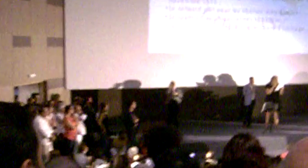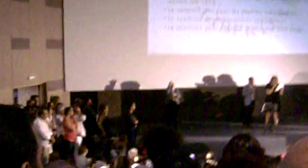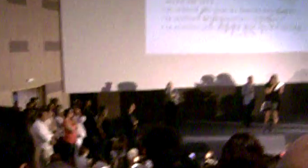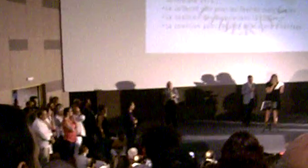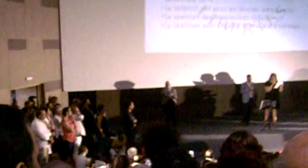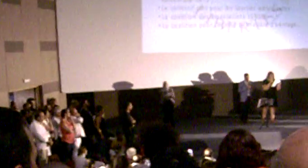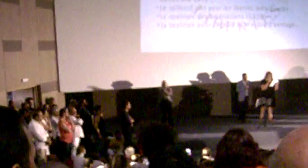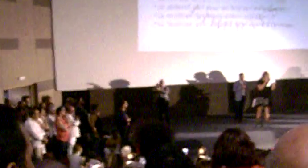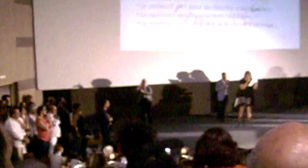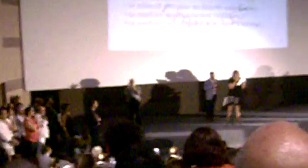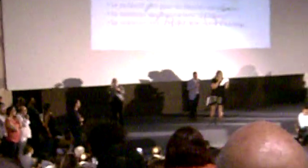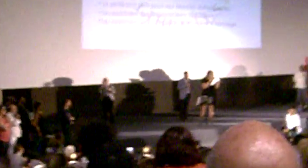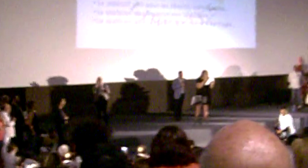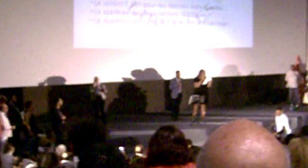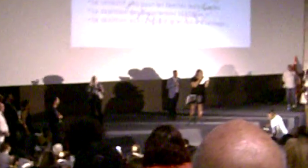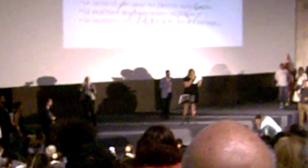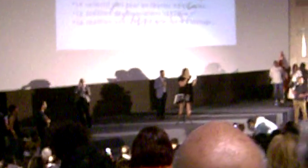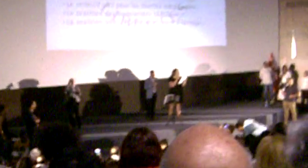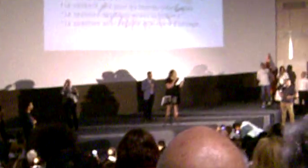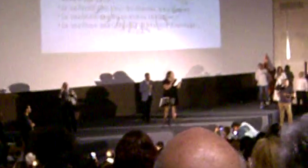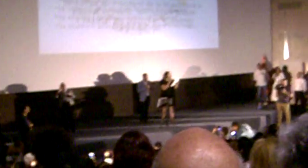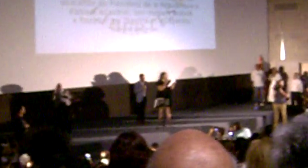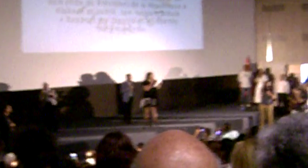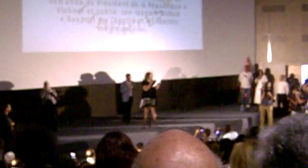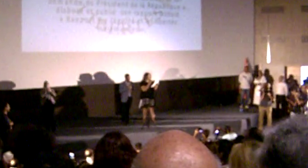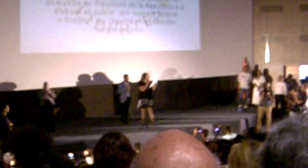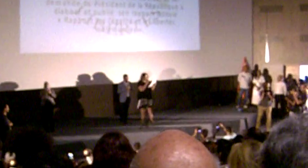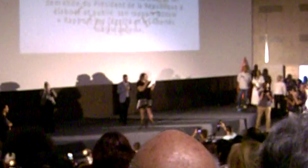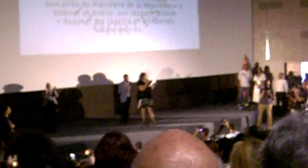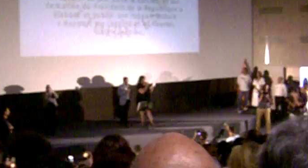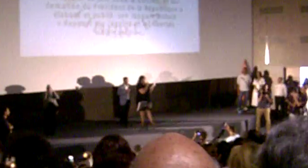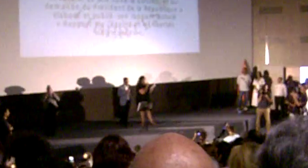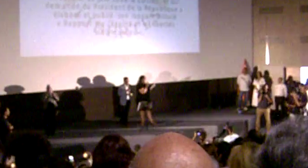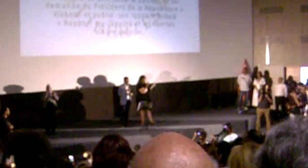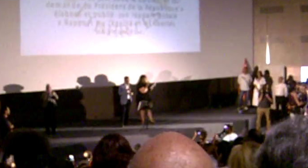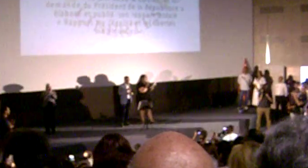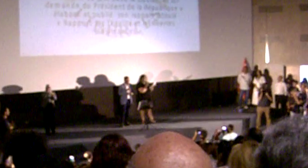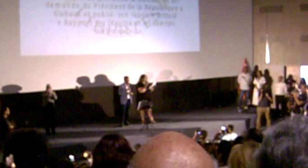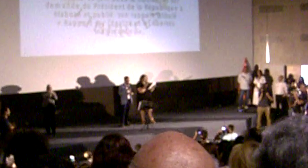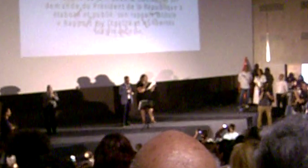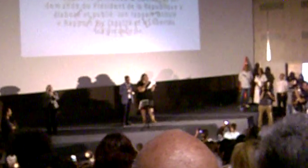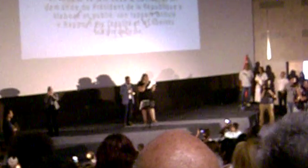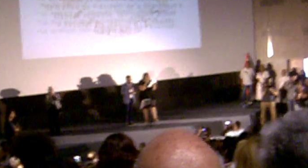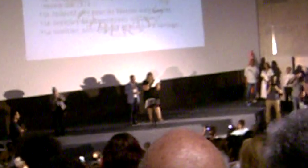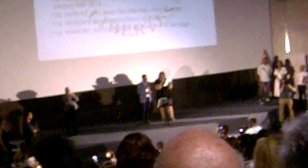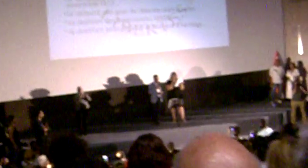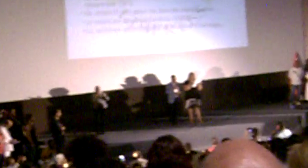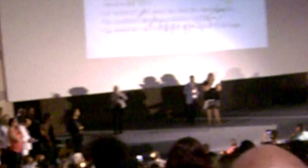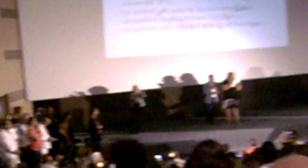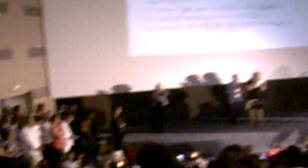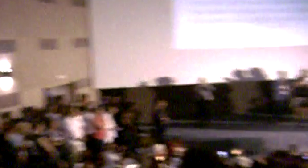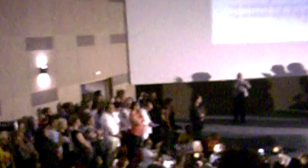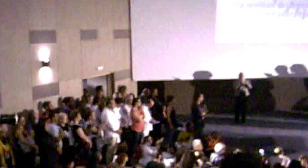التي على أساس الجنس فتحقير وحرمان من الميراث، تحقير على أساس الاختيار